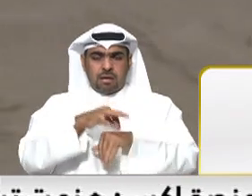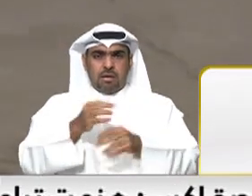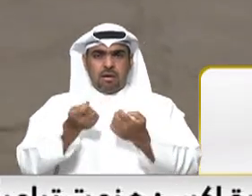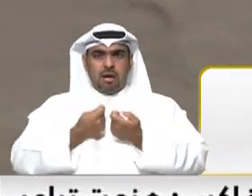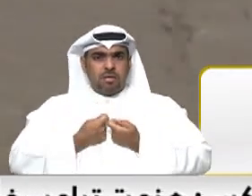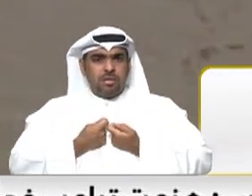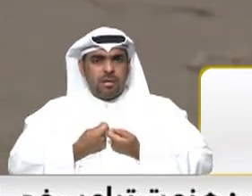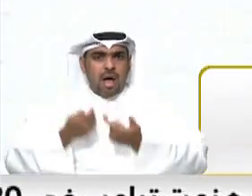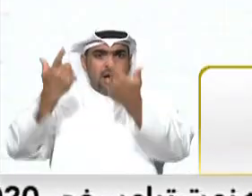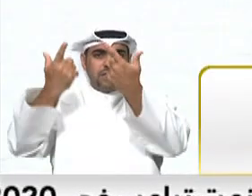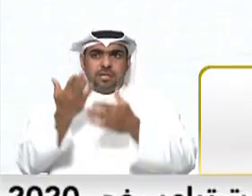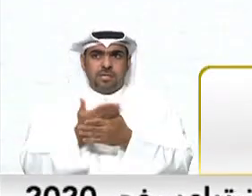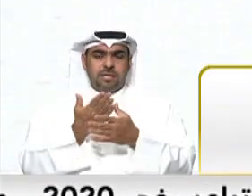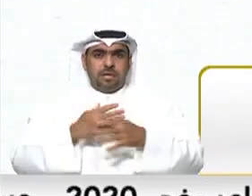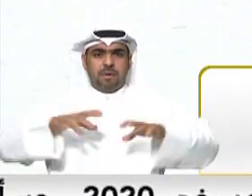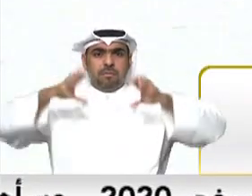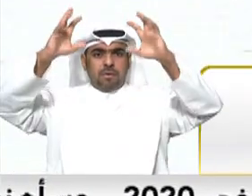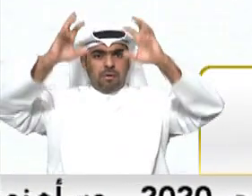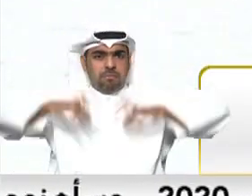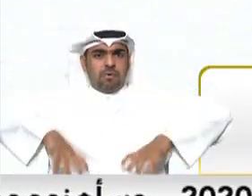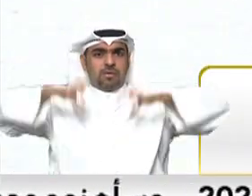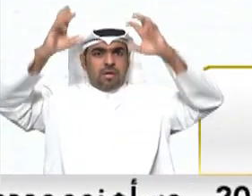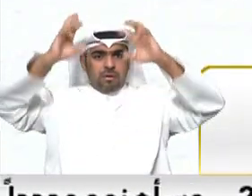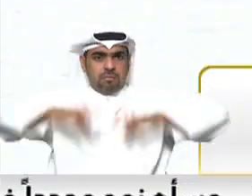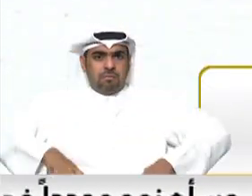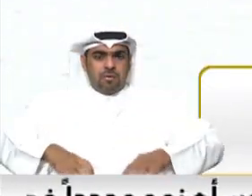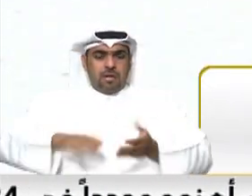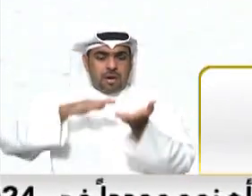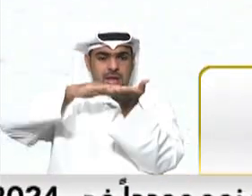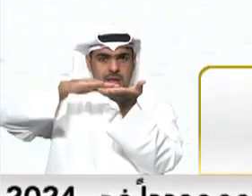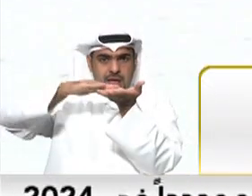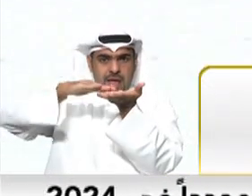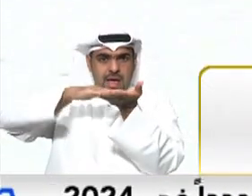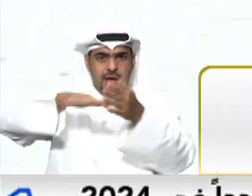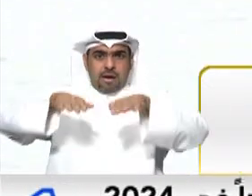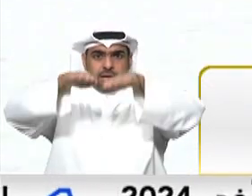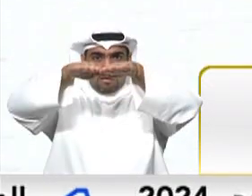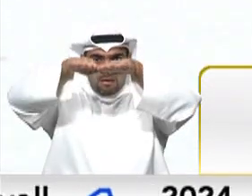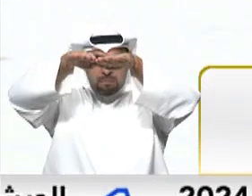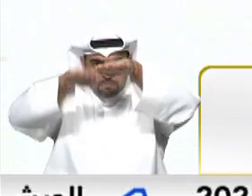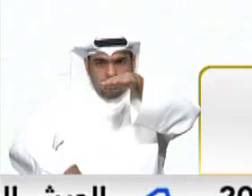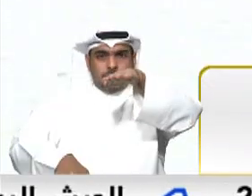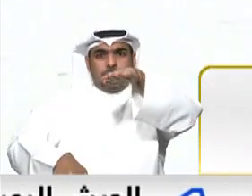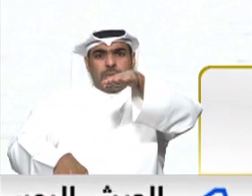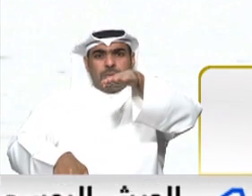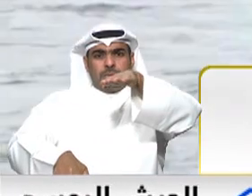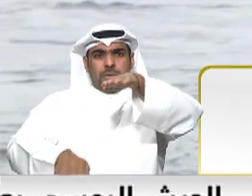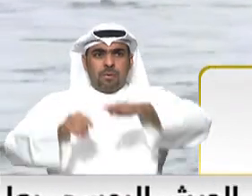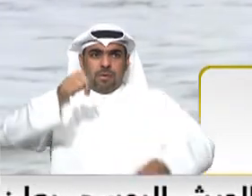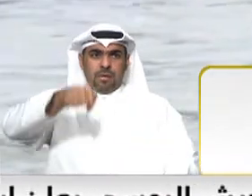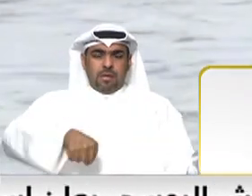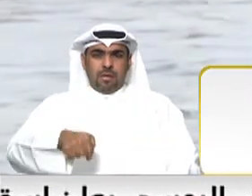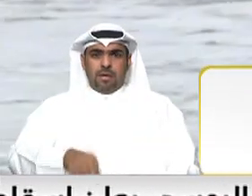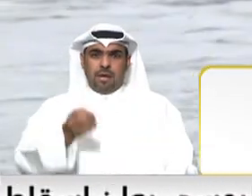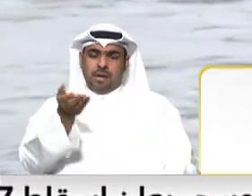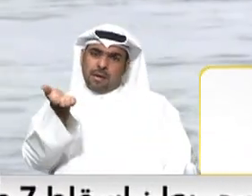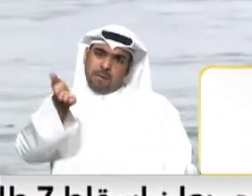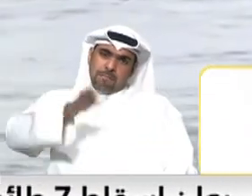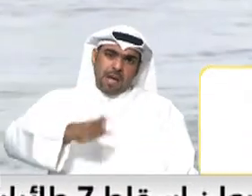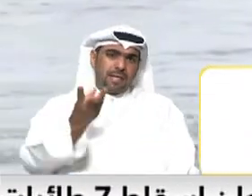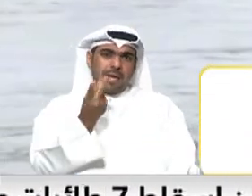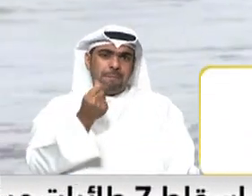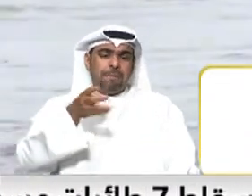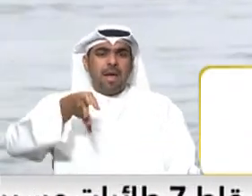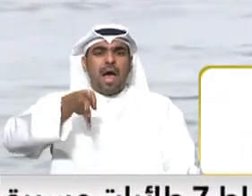الأمطار الغزيرة التي تسببت في وقوع انهيارات أرضية وسيول، ما أسفر عن مقتل 14